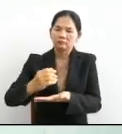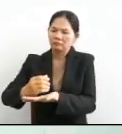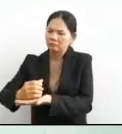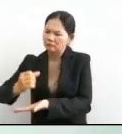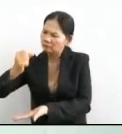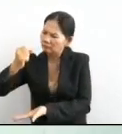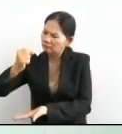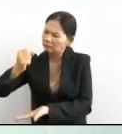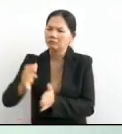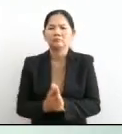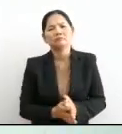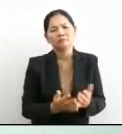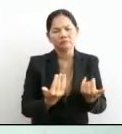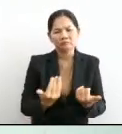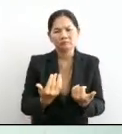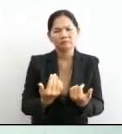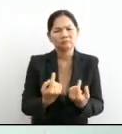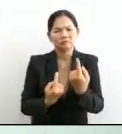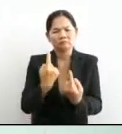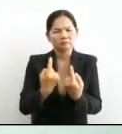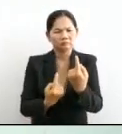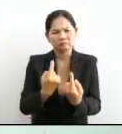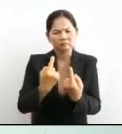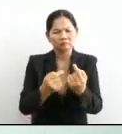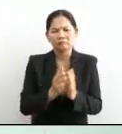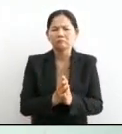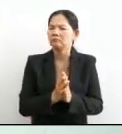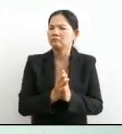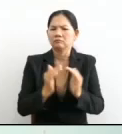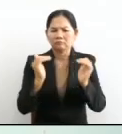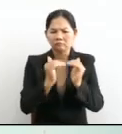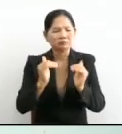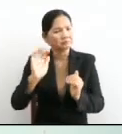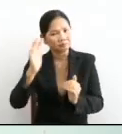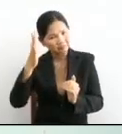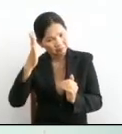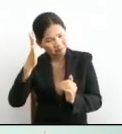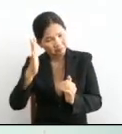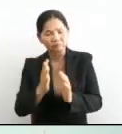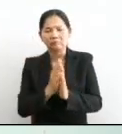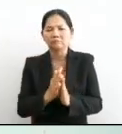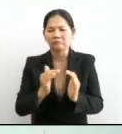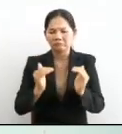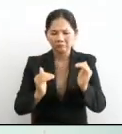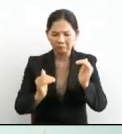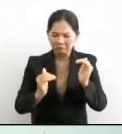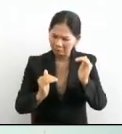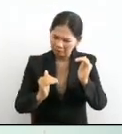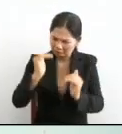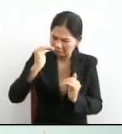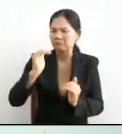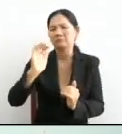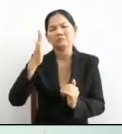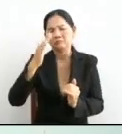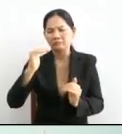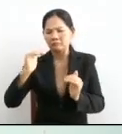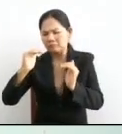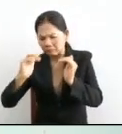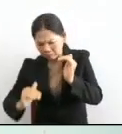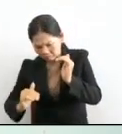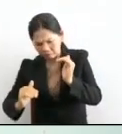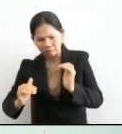chá là on na chá đo tiền pin này cứ miên pro vai mình smart khnì rồi có cầm po mình smart khnì thì con mới đo khnì như mấy